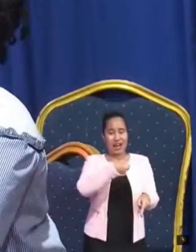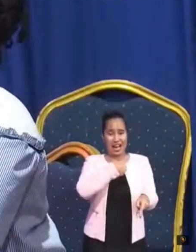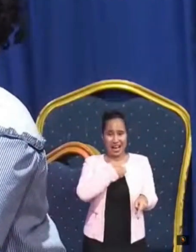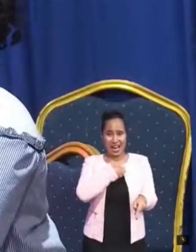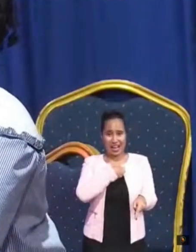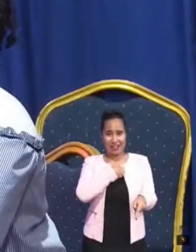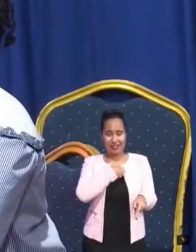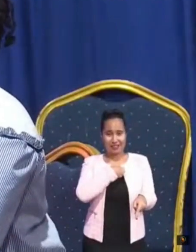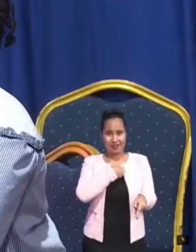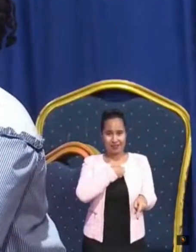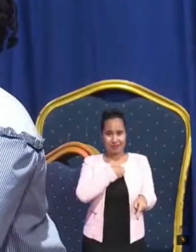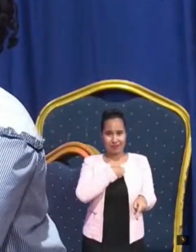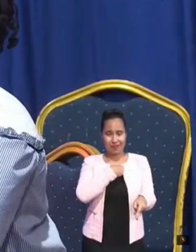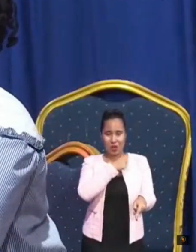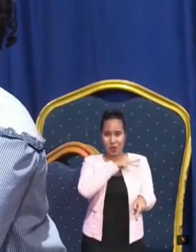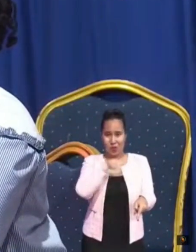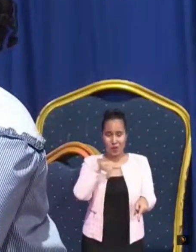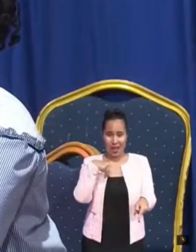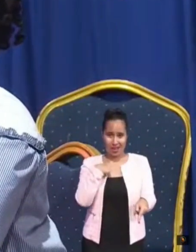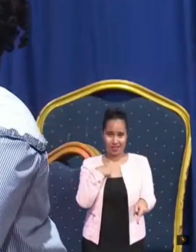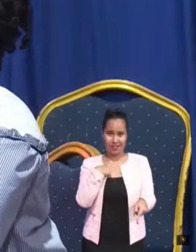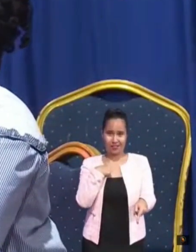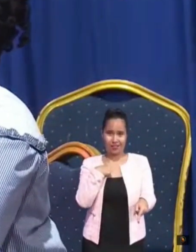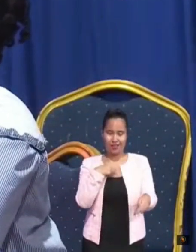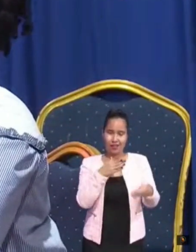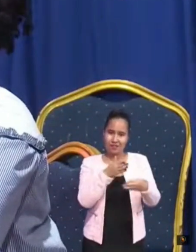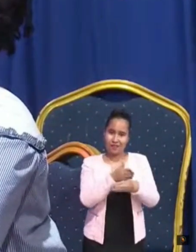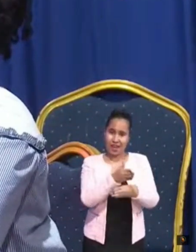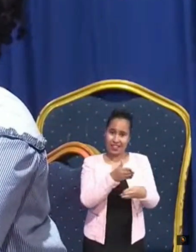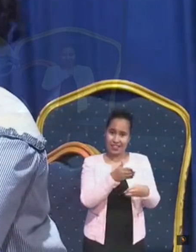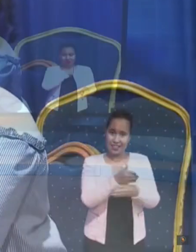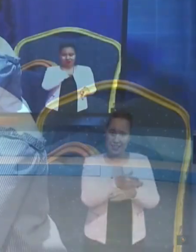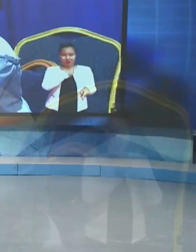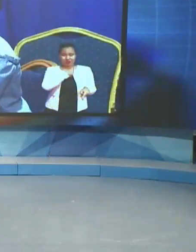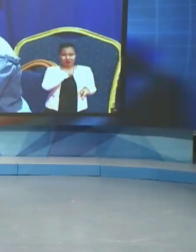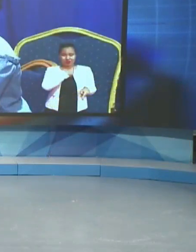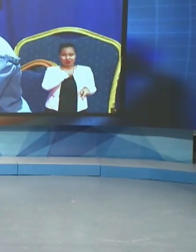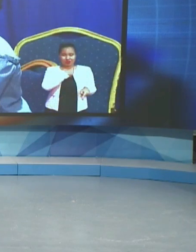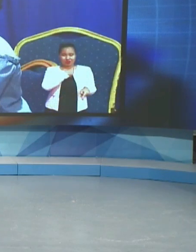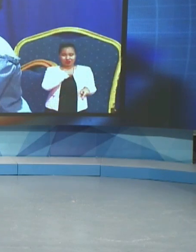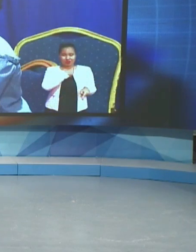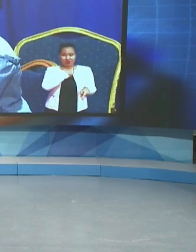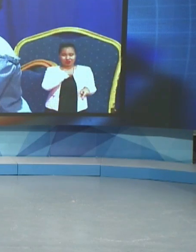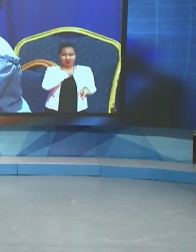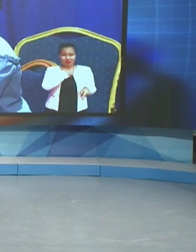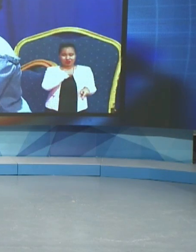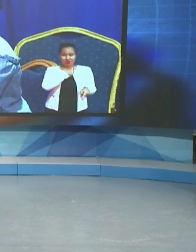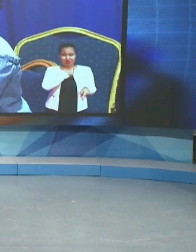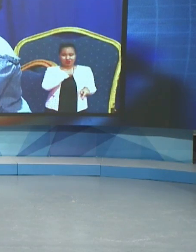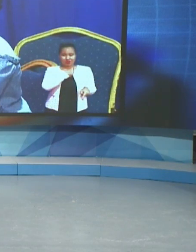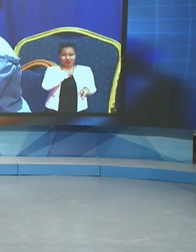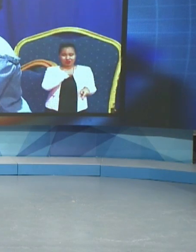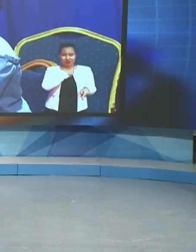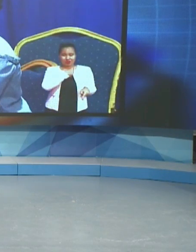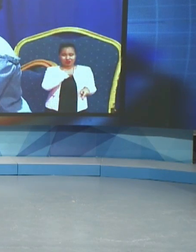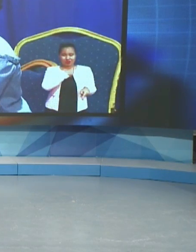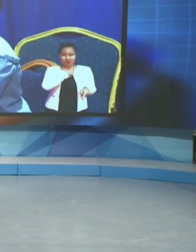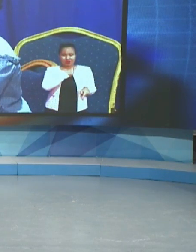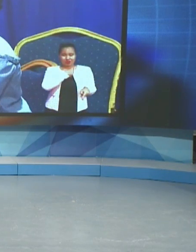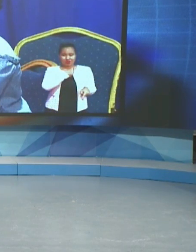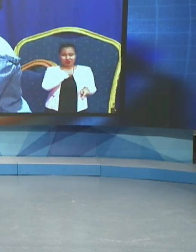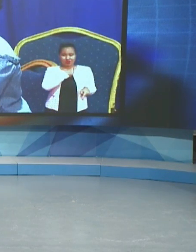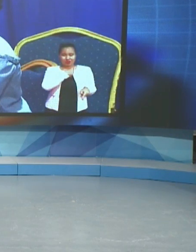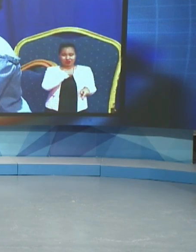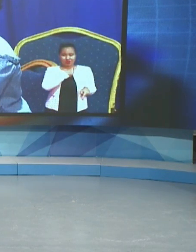Veiligheid, gisteren op de COVID-19 persconferentie. Ze zegt dat het goudbedrijf Newmont een helpende hand zal bieden om